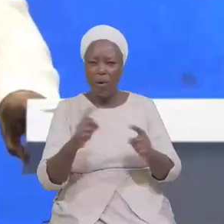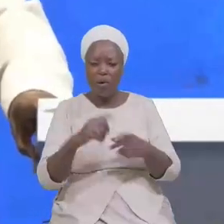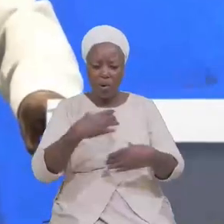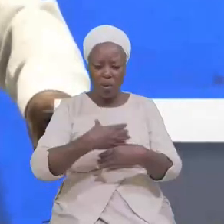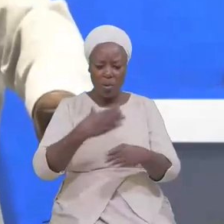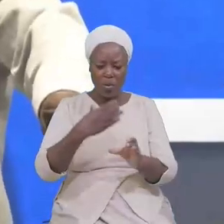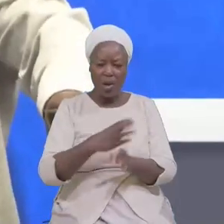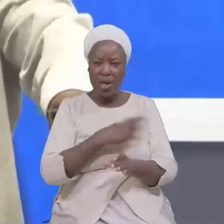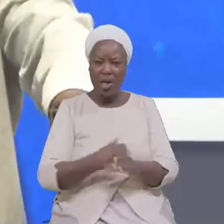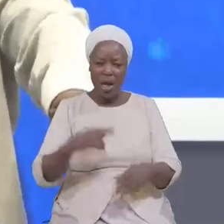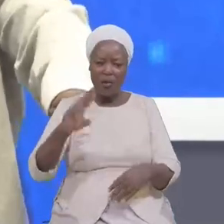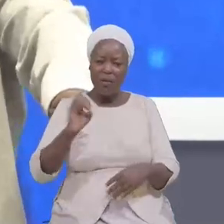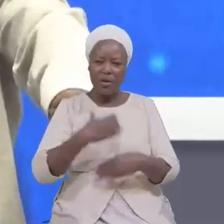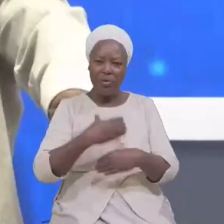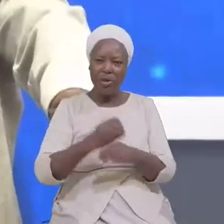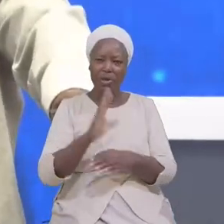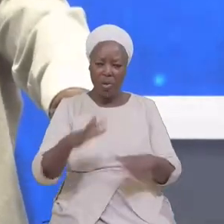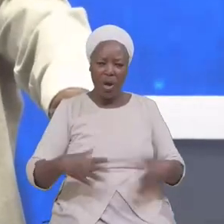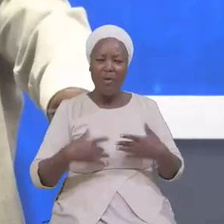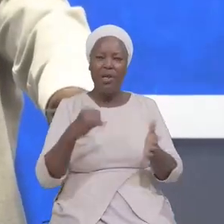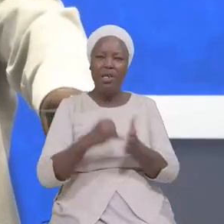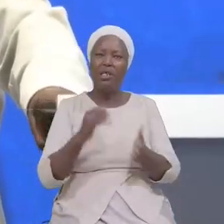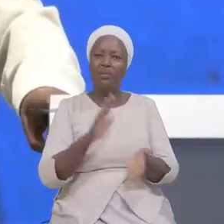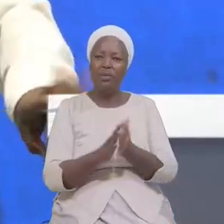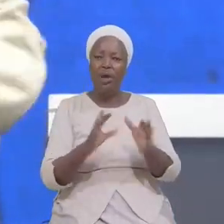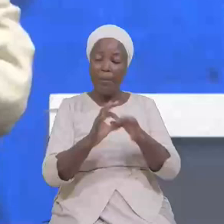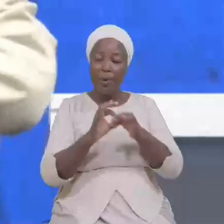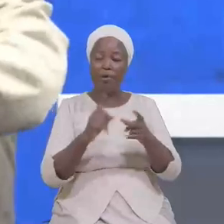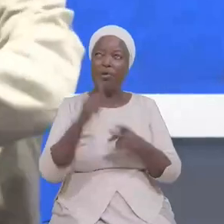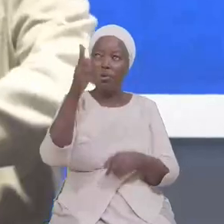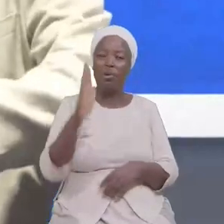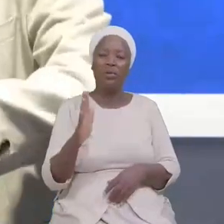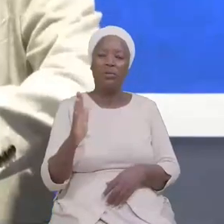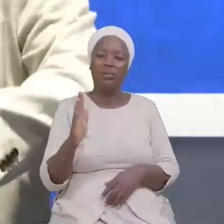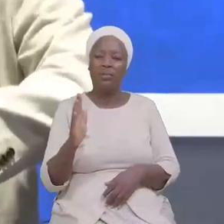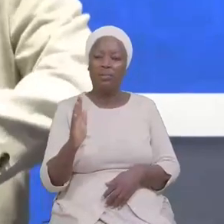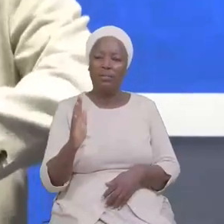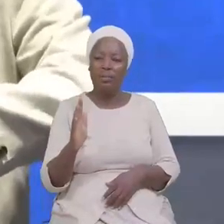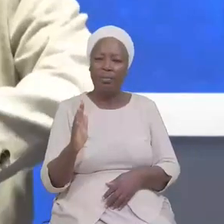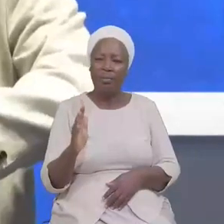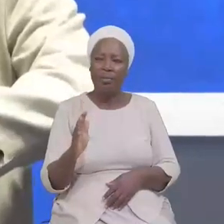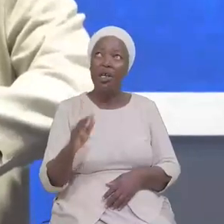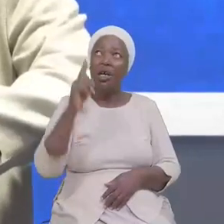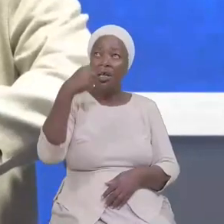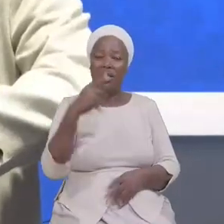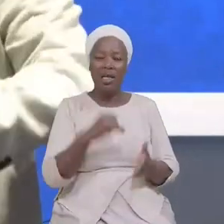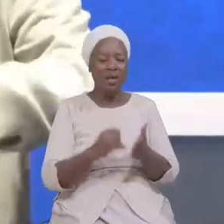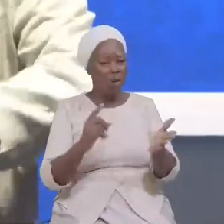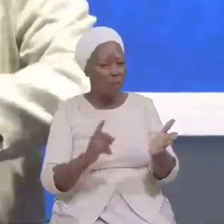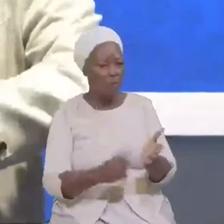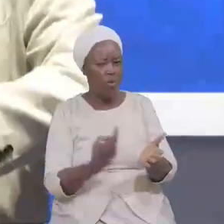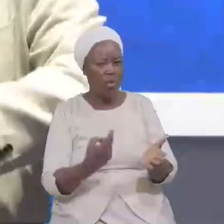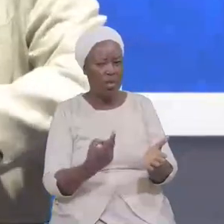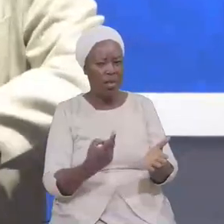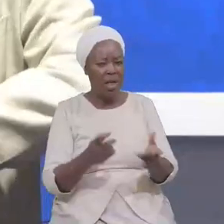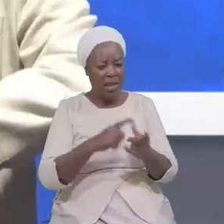La puissance pour créer et recréer ta vie appartient à Dieu. Il a dit une seule fois.